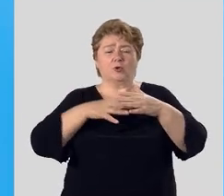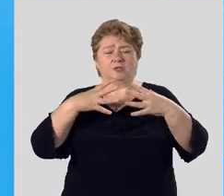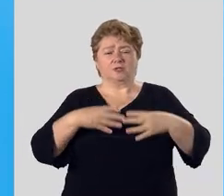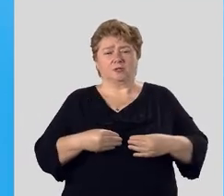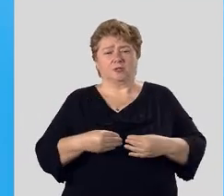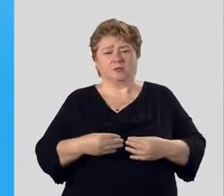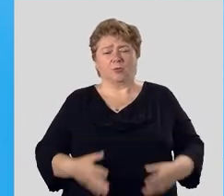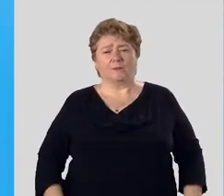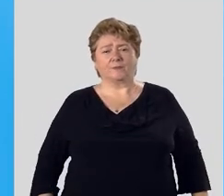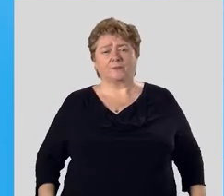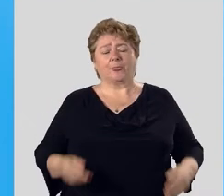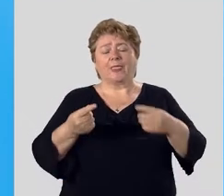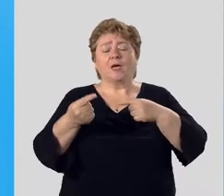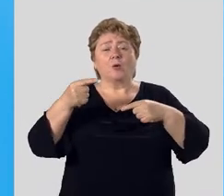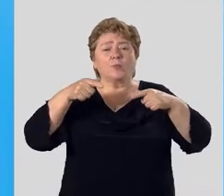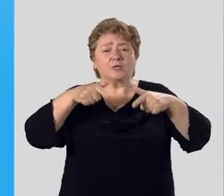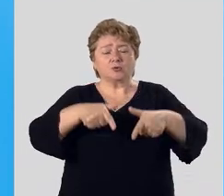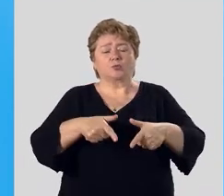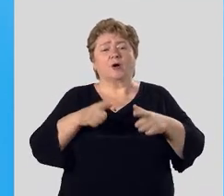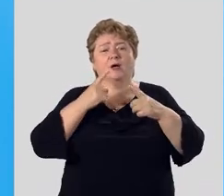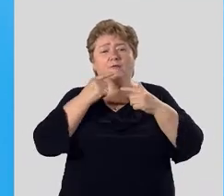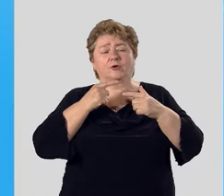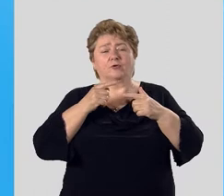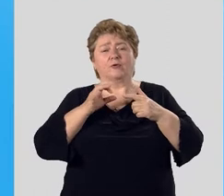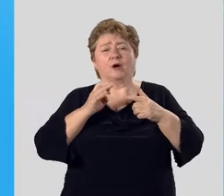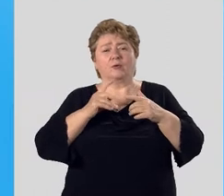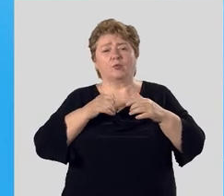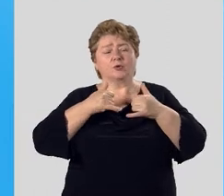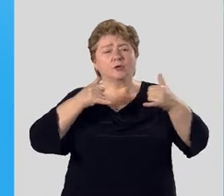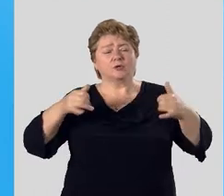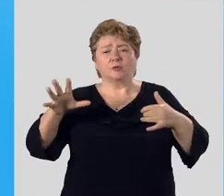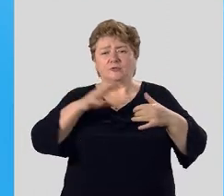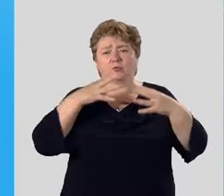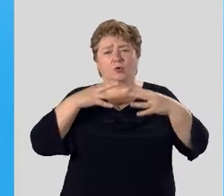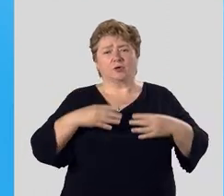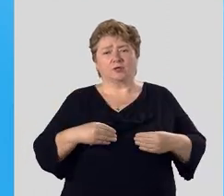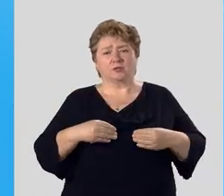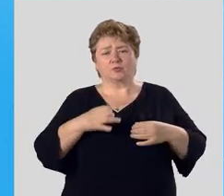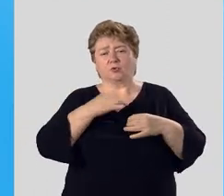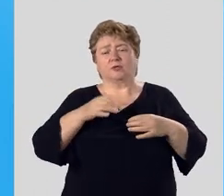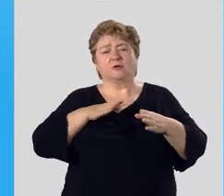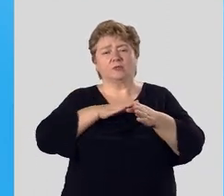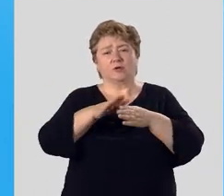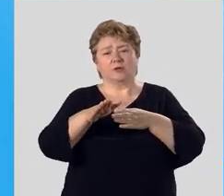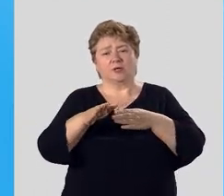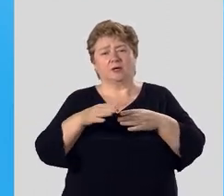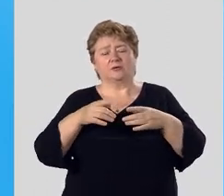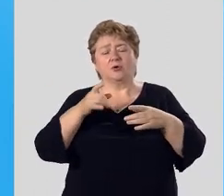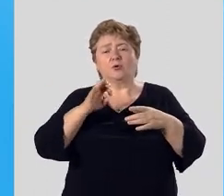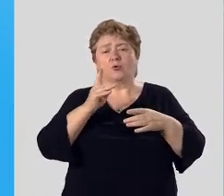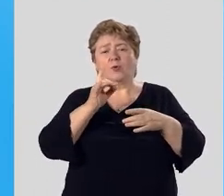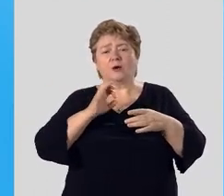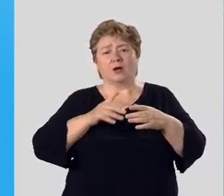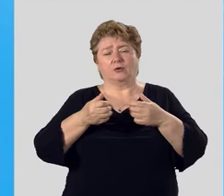организма. Поступая в кровь гормон, разносится по всему организму и осуществляет